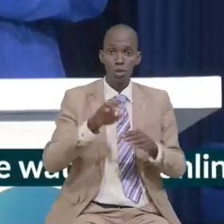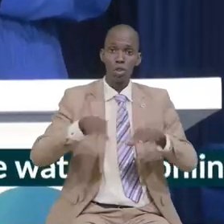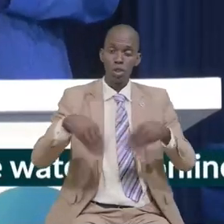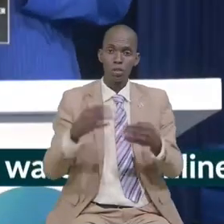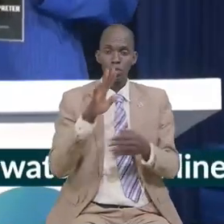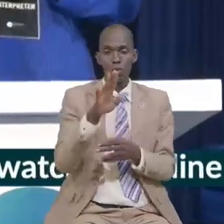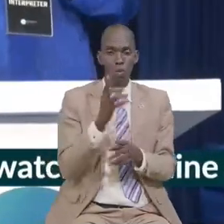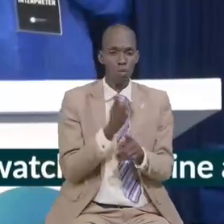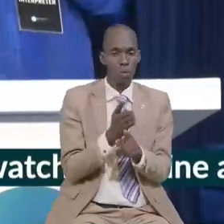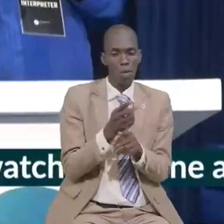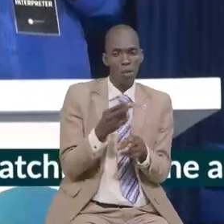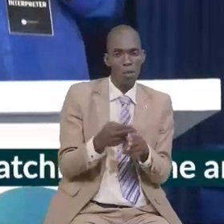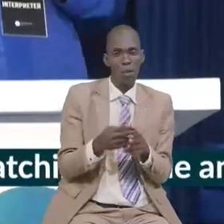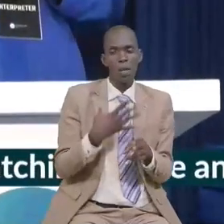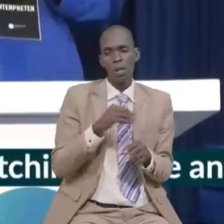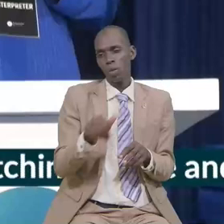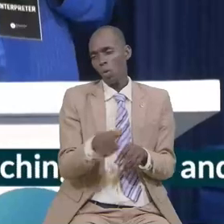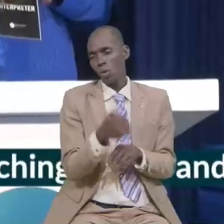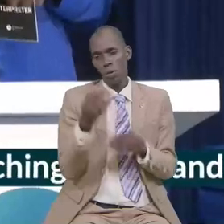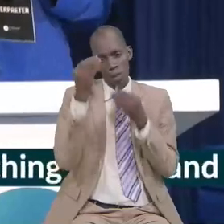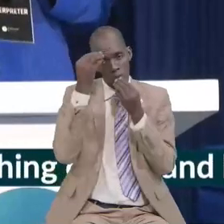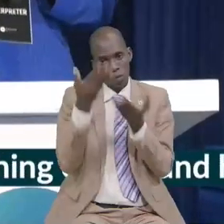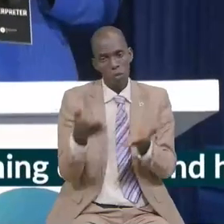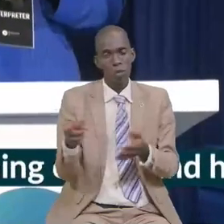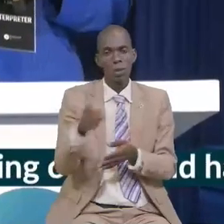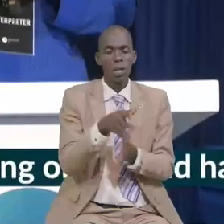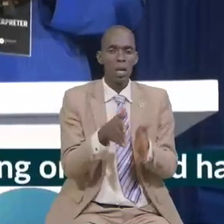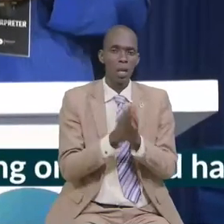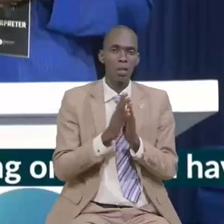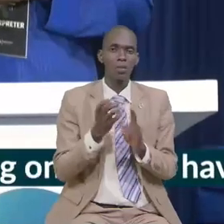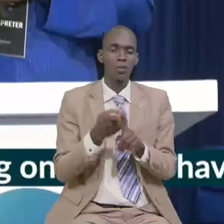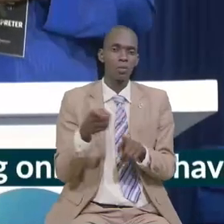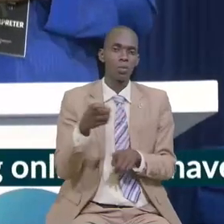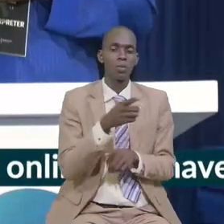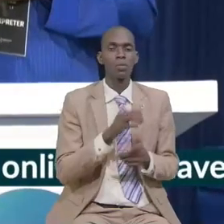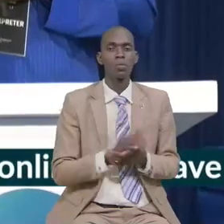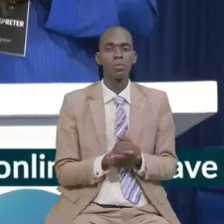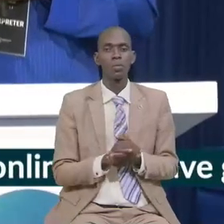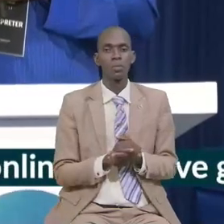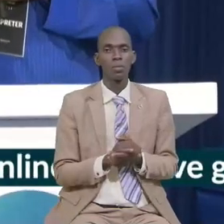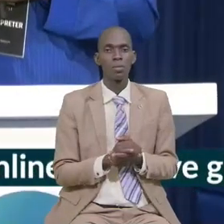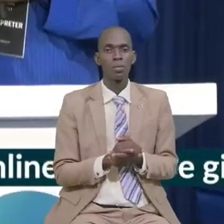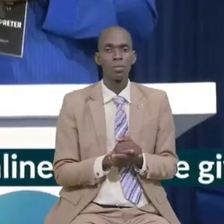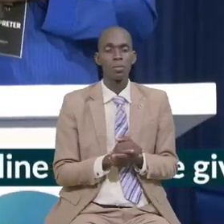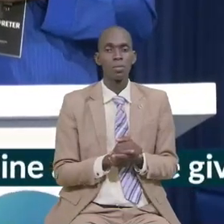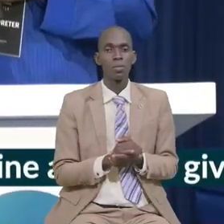Donnez-nous votre nom et toutes les informations qui te seront données.